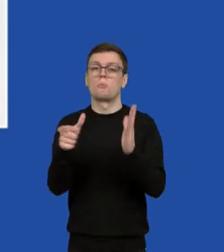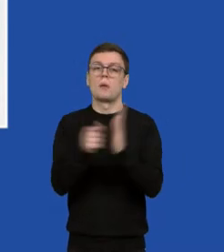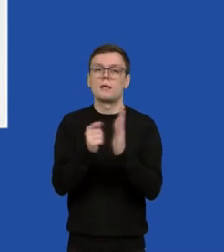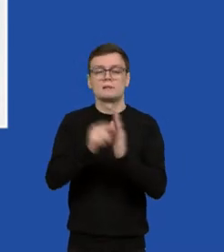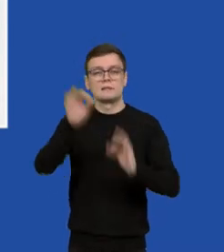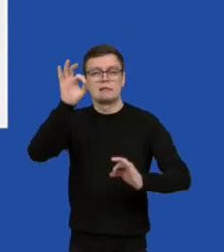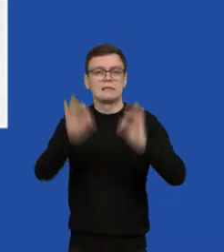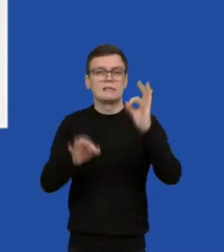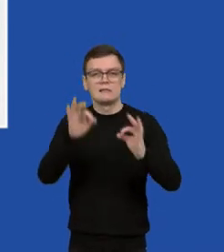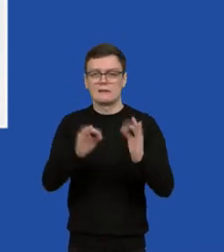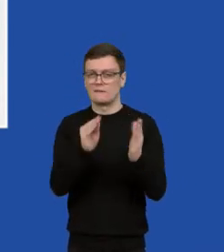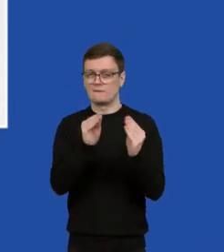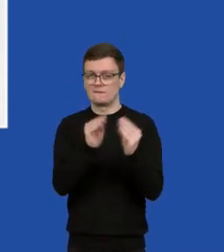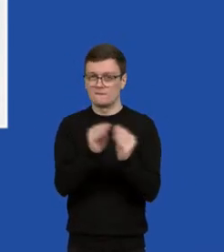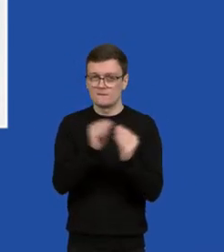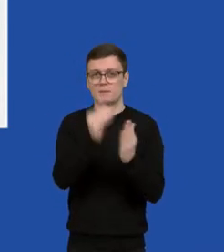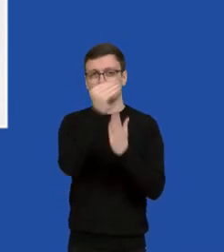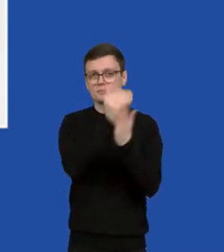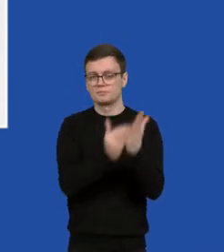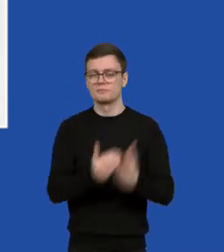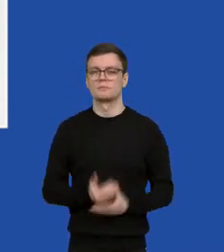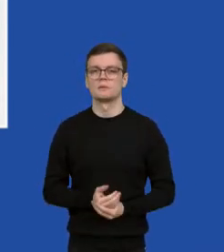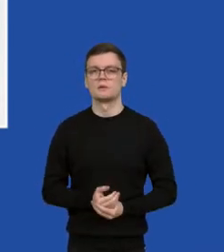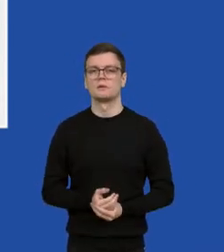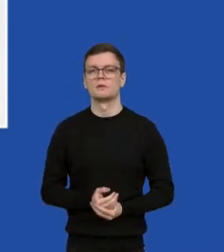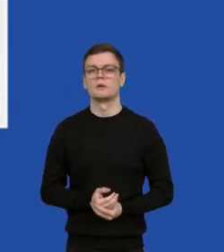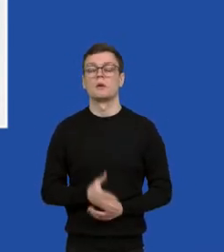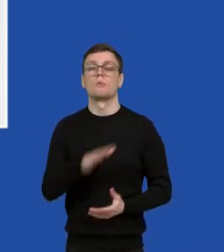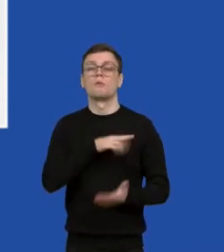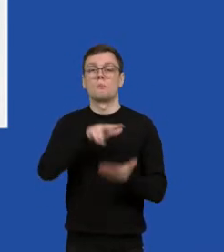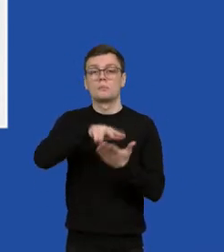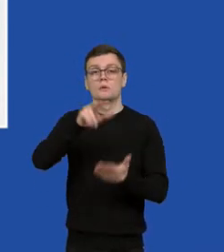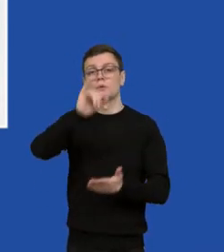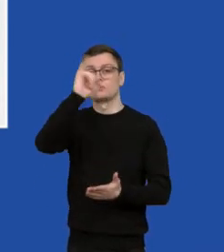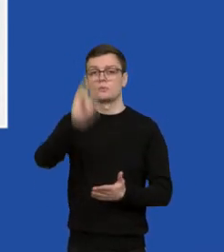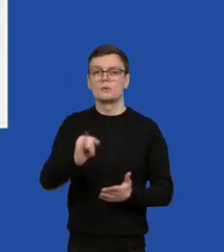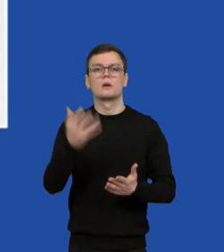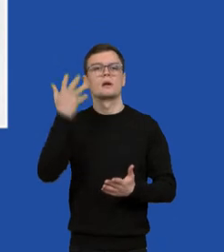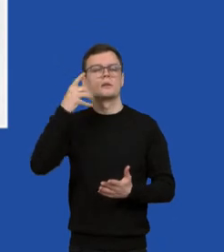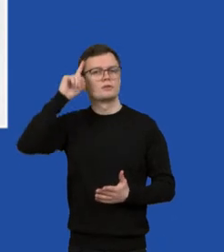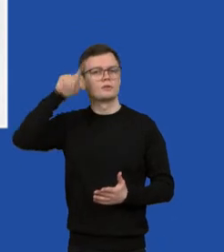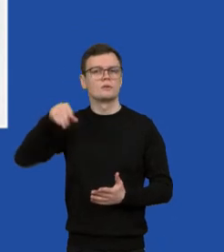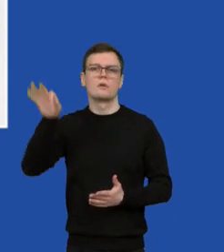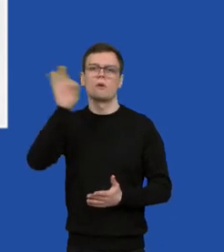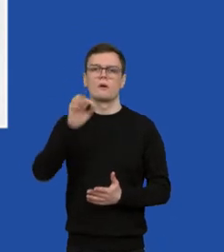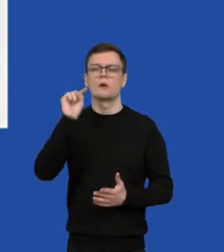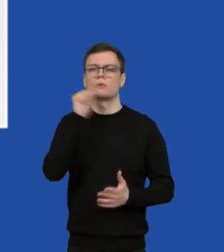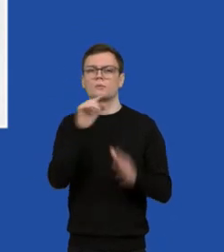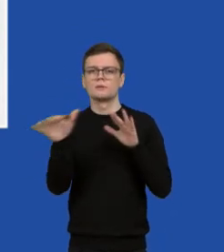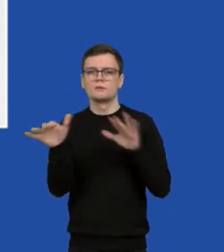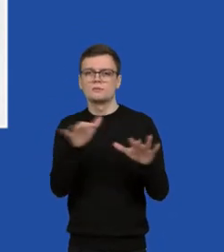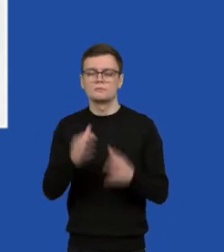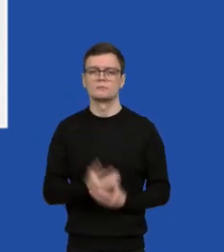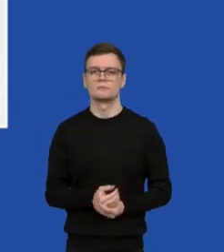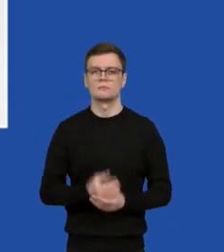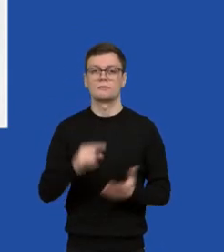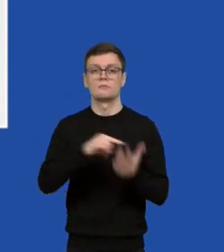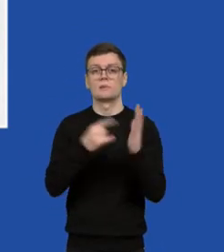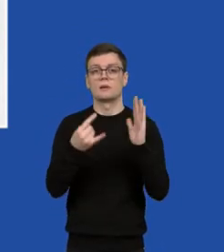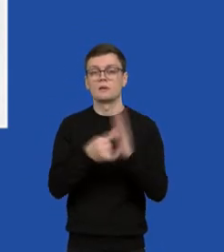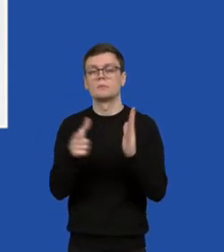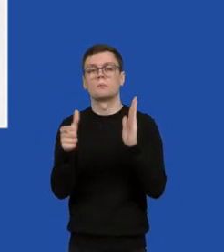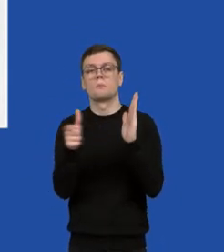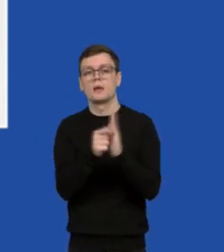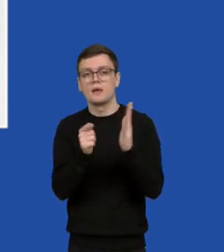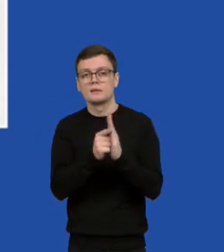koks ir buvo nustatytas įstatymais ir rudenį paaiškėjus makroekonominiai situacijai, toliau planuojamas pensijų